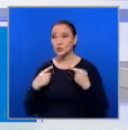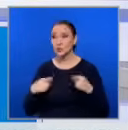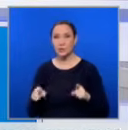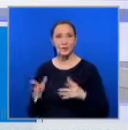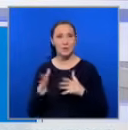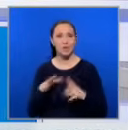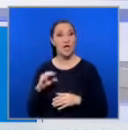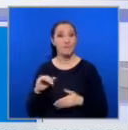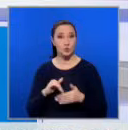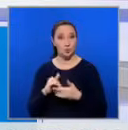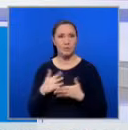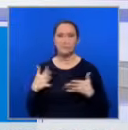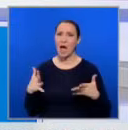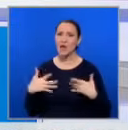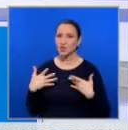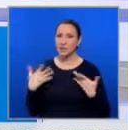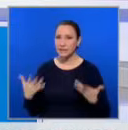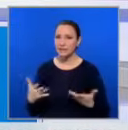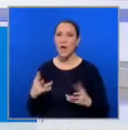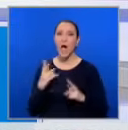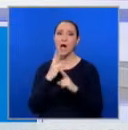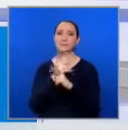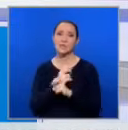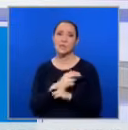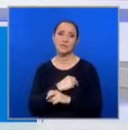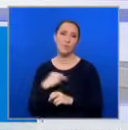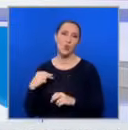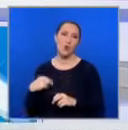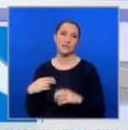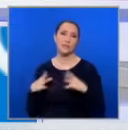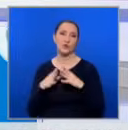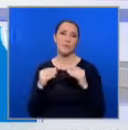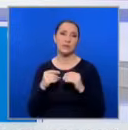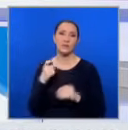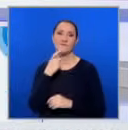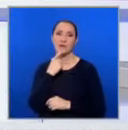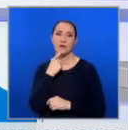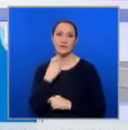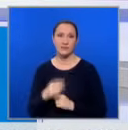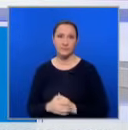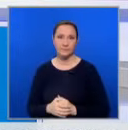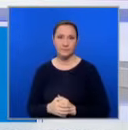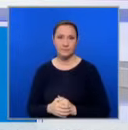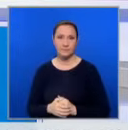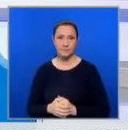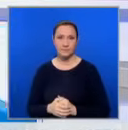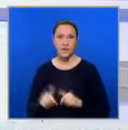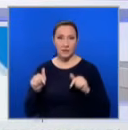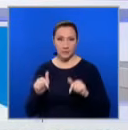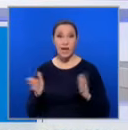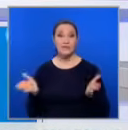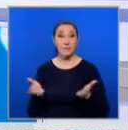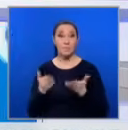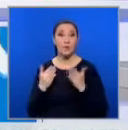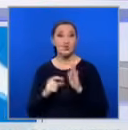Евросъюза. Най-щастливи са австрийците, поляците, румънците и финландците. Сега